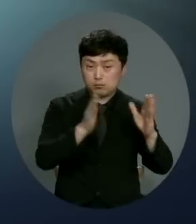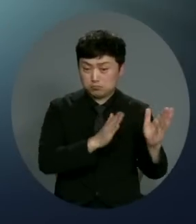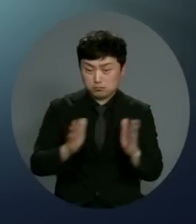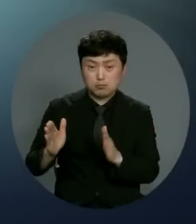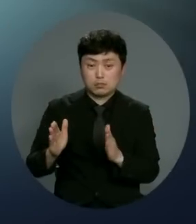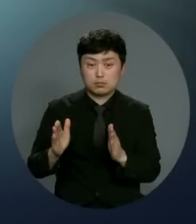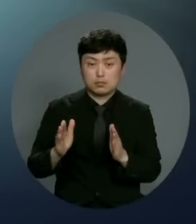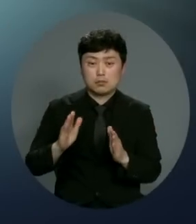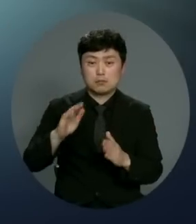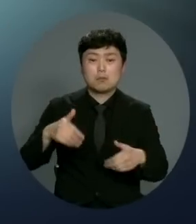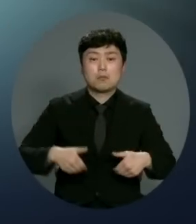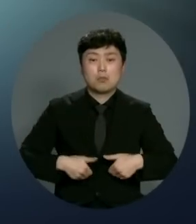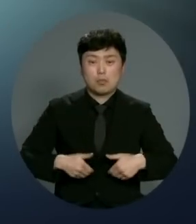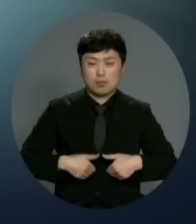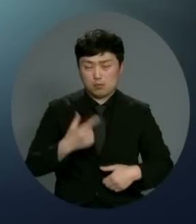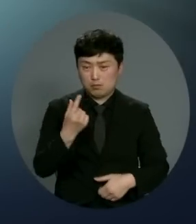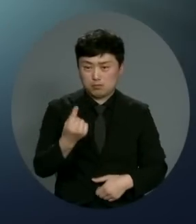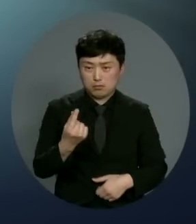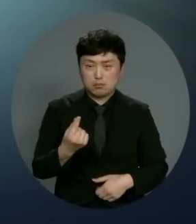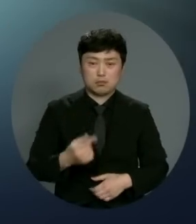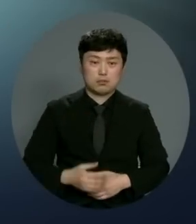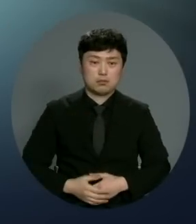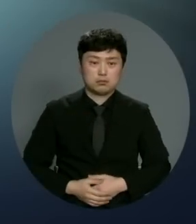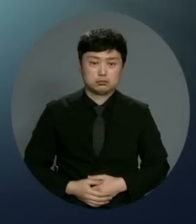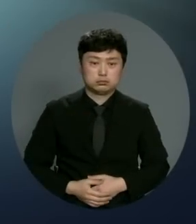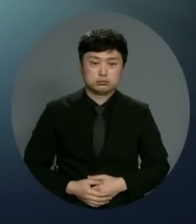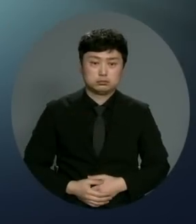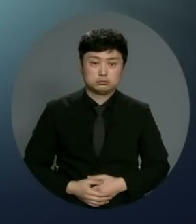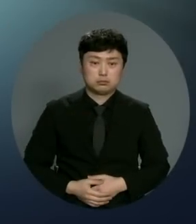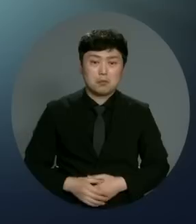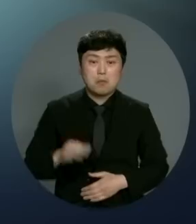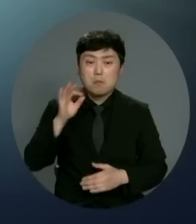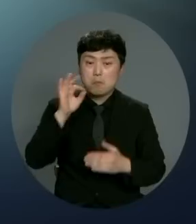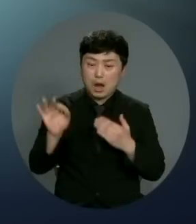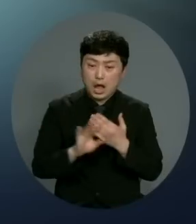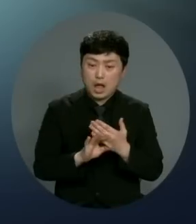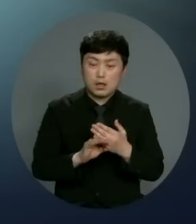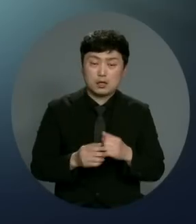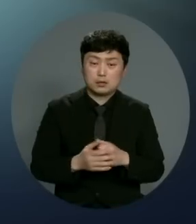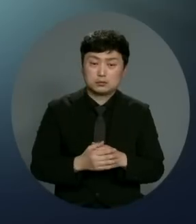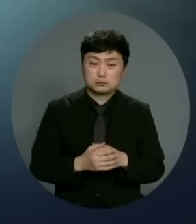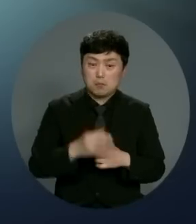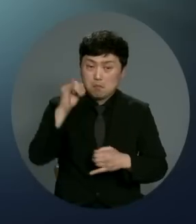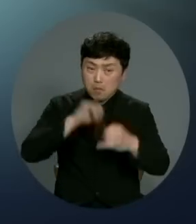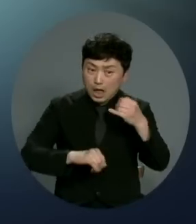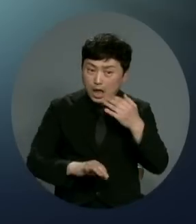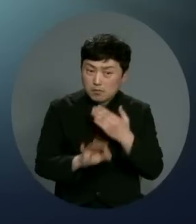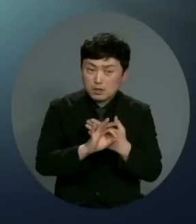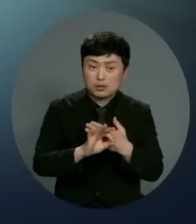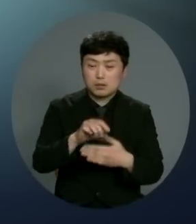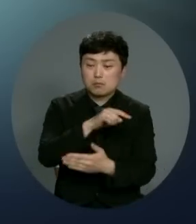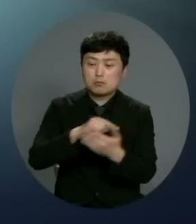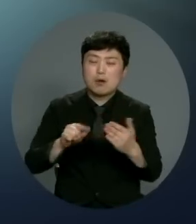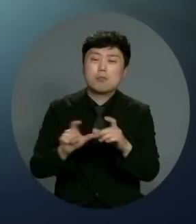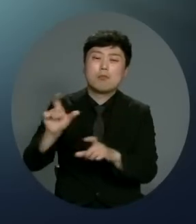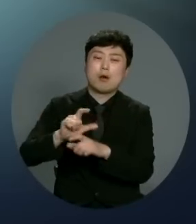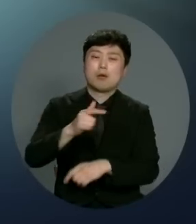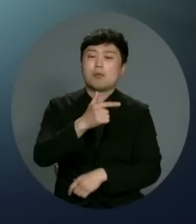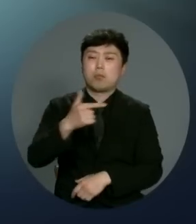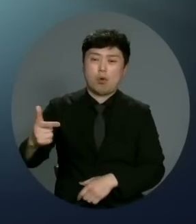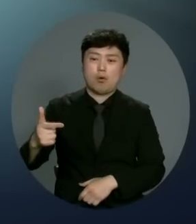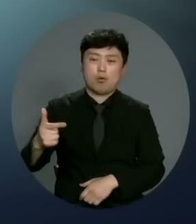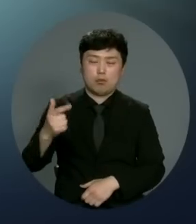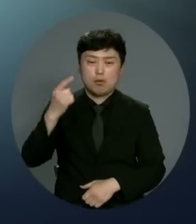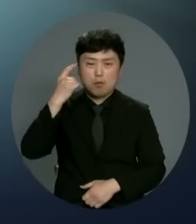네. 그렇지 않습니까? 네. 그렇다 보니까 만약에 이게 안 되게 되면은 뭐 금고의 피해가 더